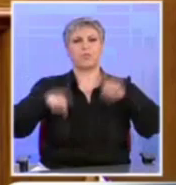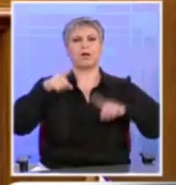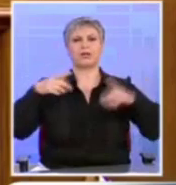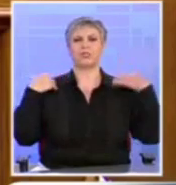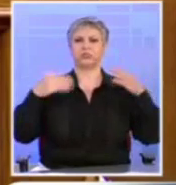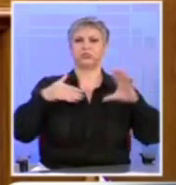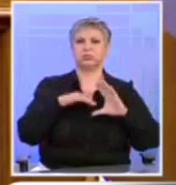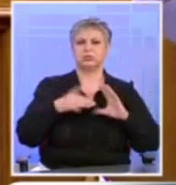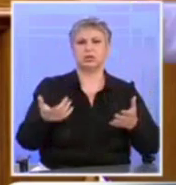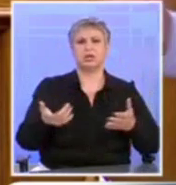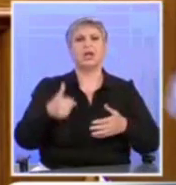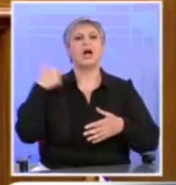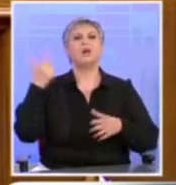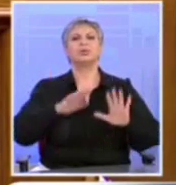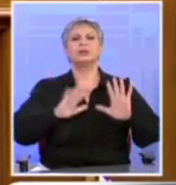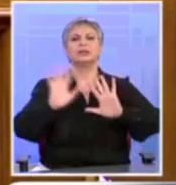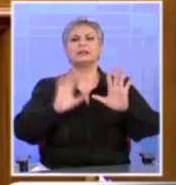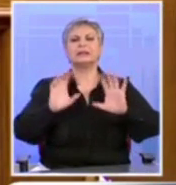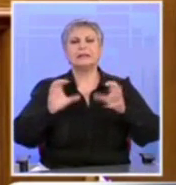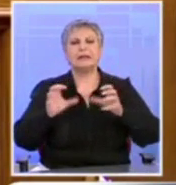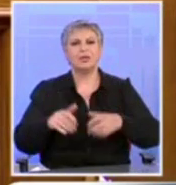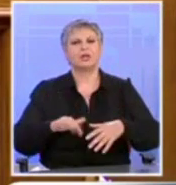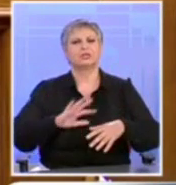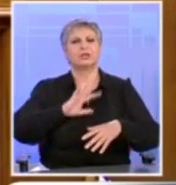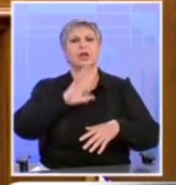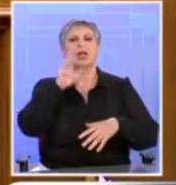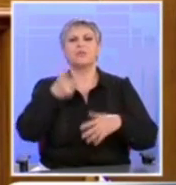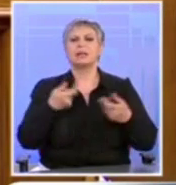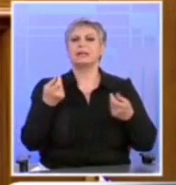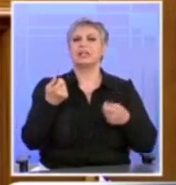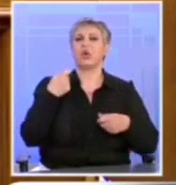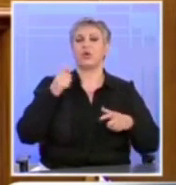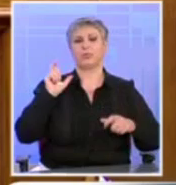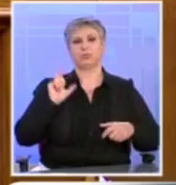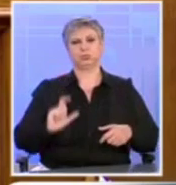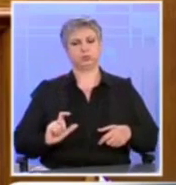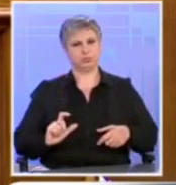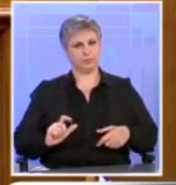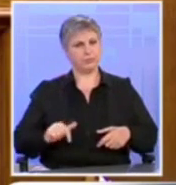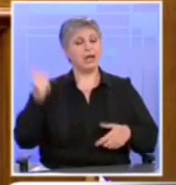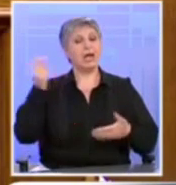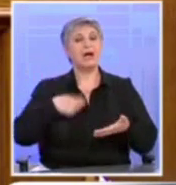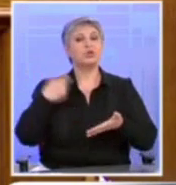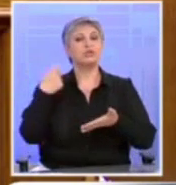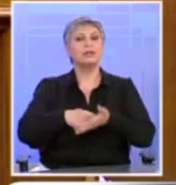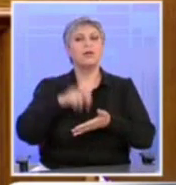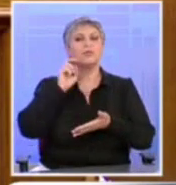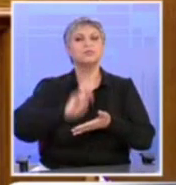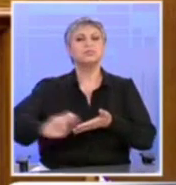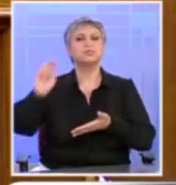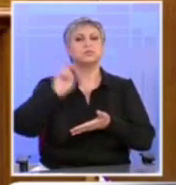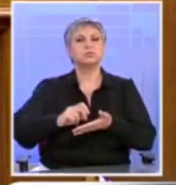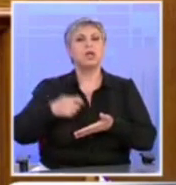βαρώνων, από τα μίντια μέχρι των οικονομικών τζακιών. Να χτυπήσουμε τη φοροδιαφυγή και τη φοροδιαφυγή και